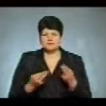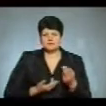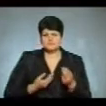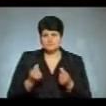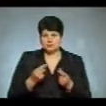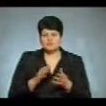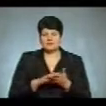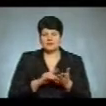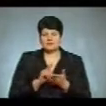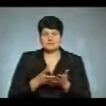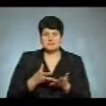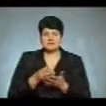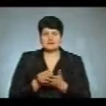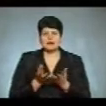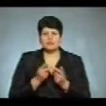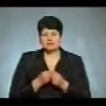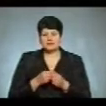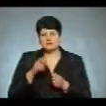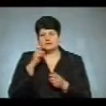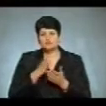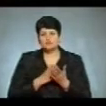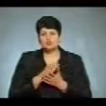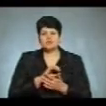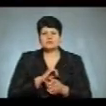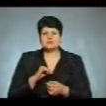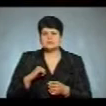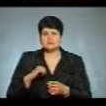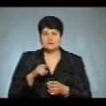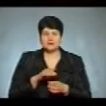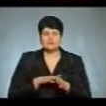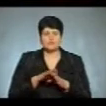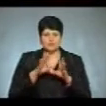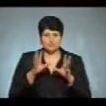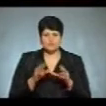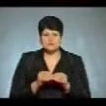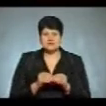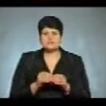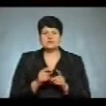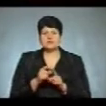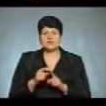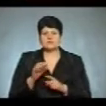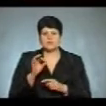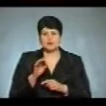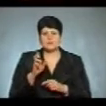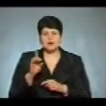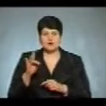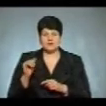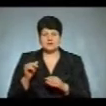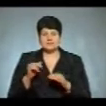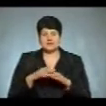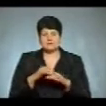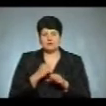надалі повинні сплатити рахунки за комунальні послуги самостійно і в повному обсязі. За словами Ольги Береговець, схеми